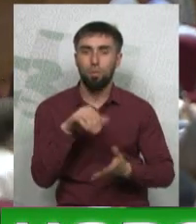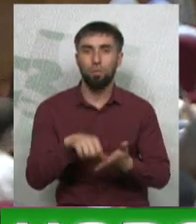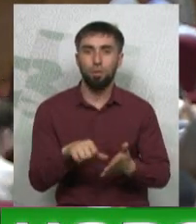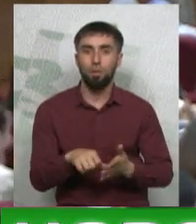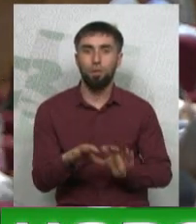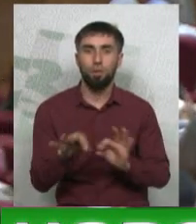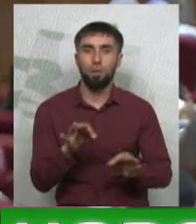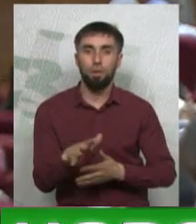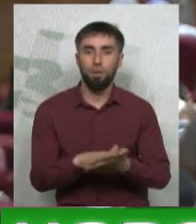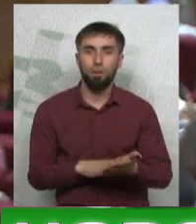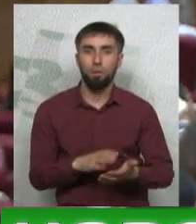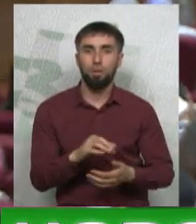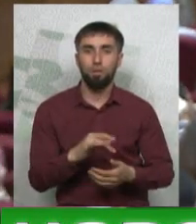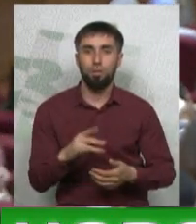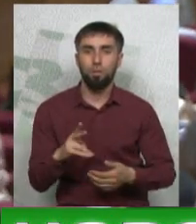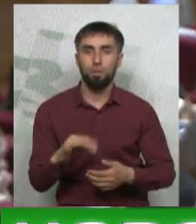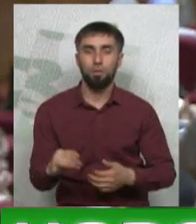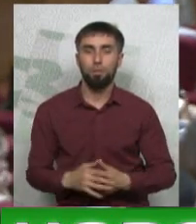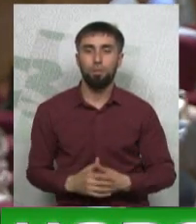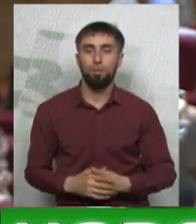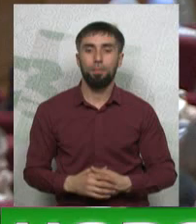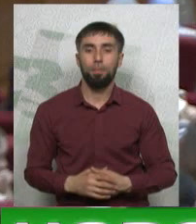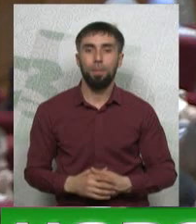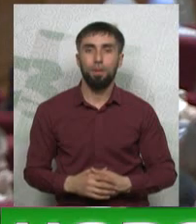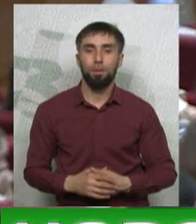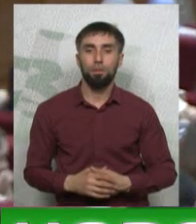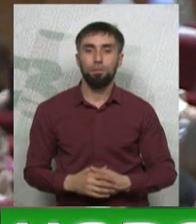участников выберут для дальнейшей стажировки. Хавагагиева, Сулейман Костоев, Новости 24.